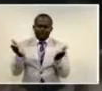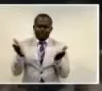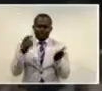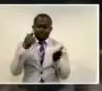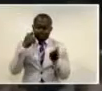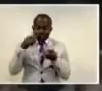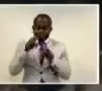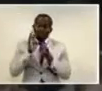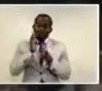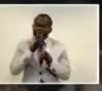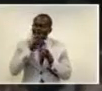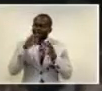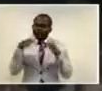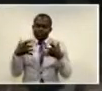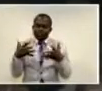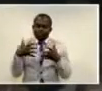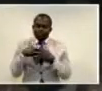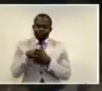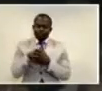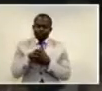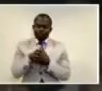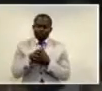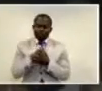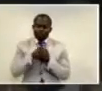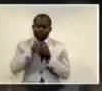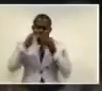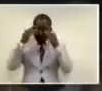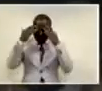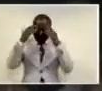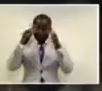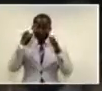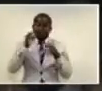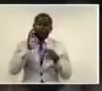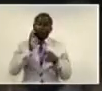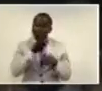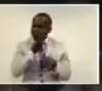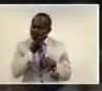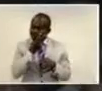mwayabonye uko asa ntabwo wamenya niba ari amazi